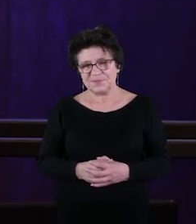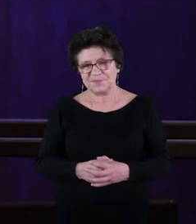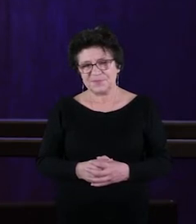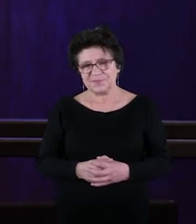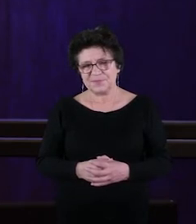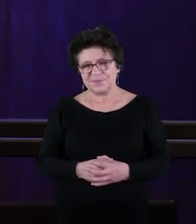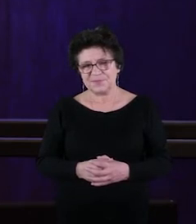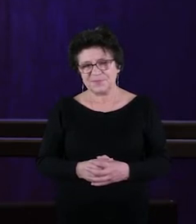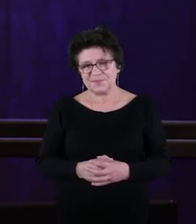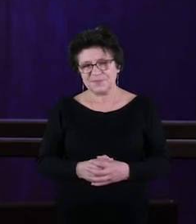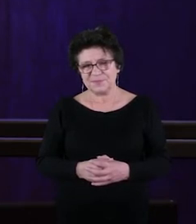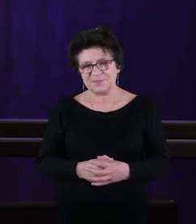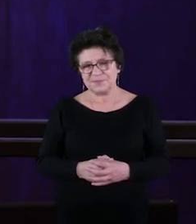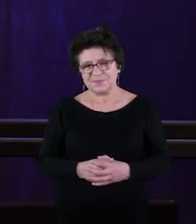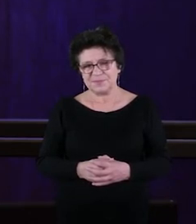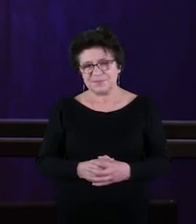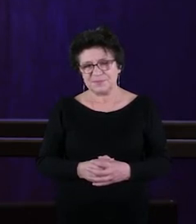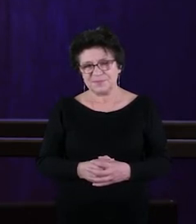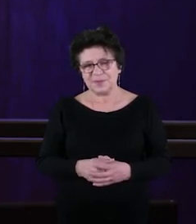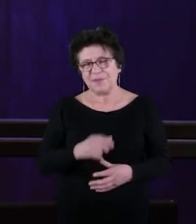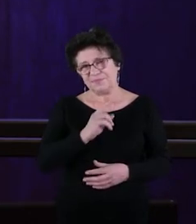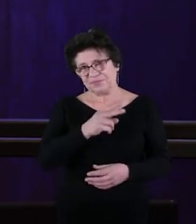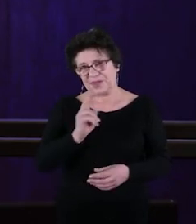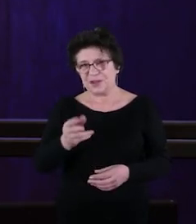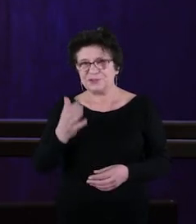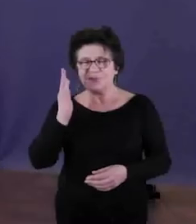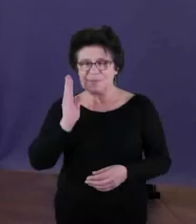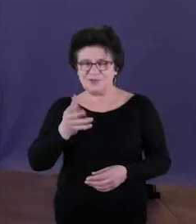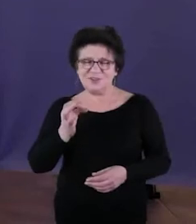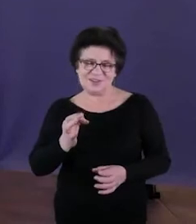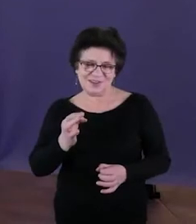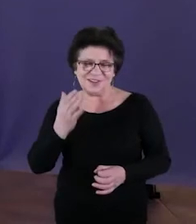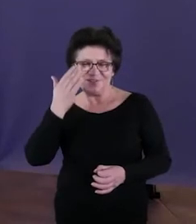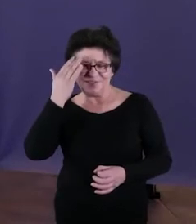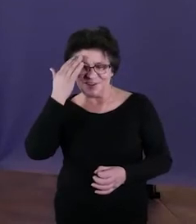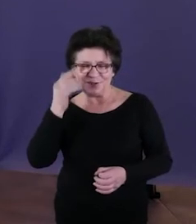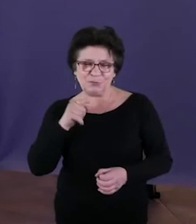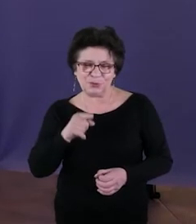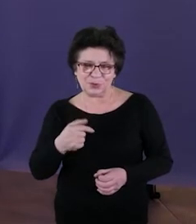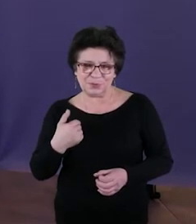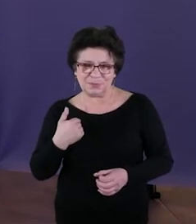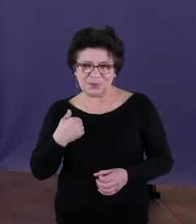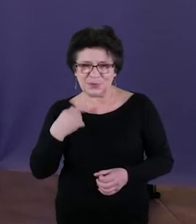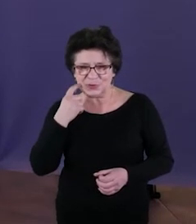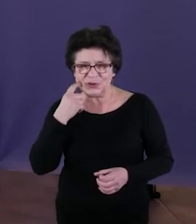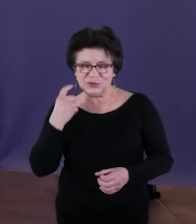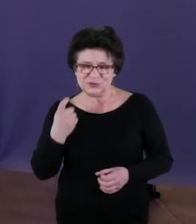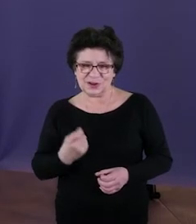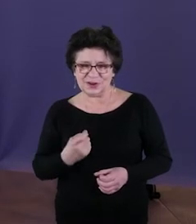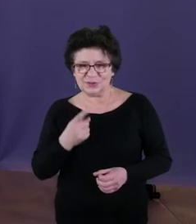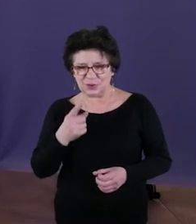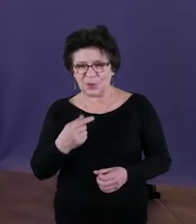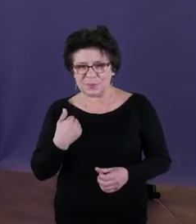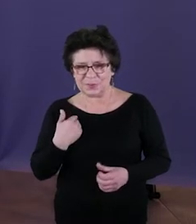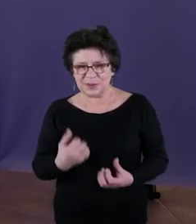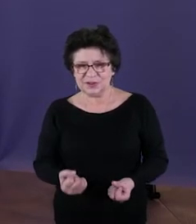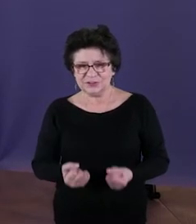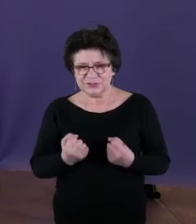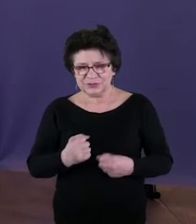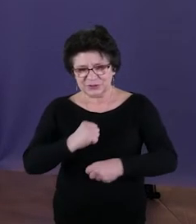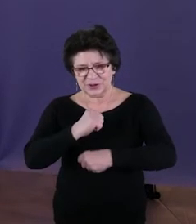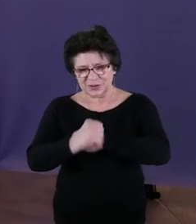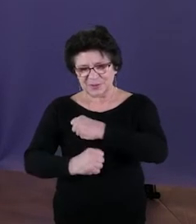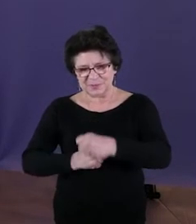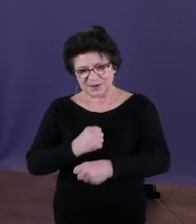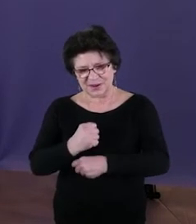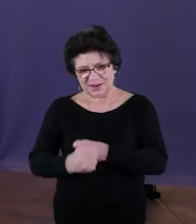każdy będzie wiedział kto jest tym wandalem i go z pracą to takie niezwykłe zdjęcia niezwykła To była praca i to nie